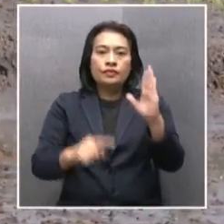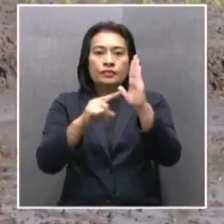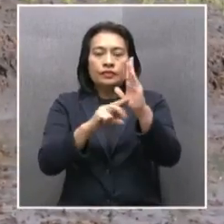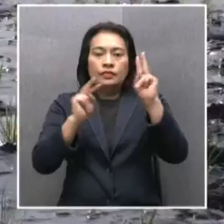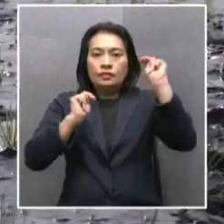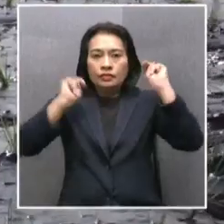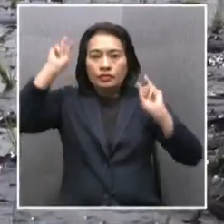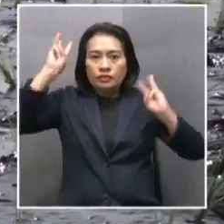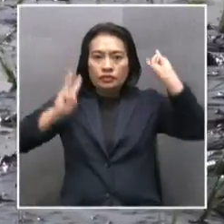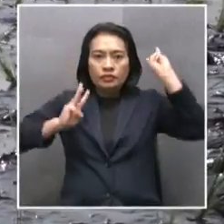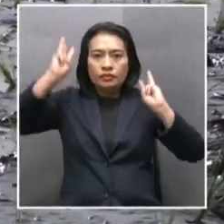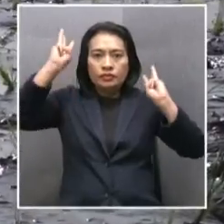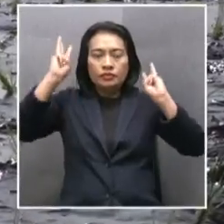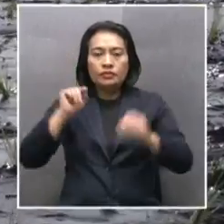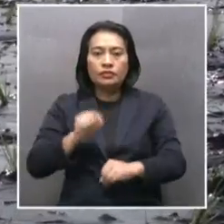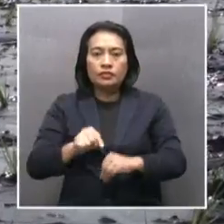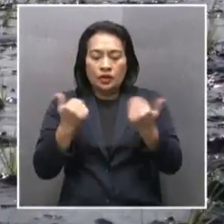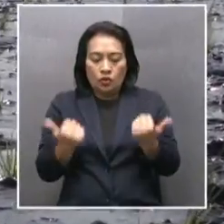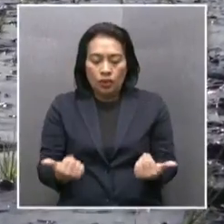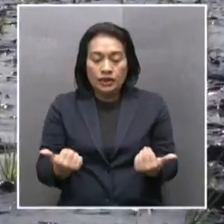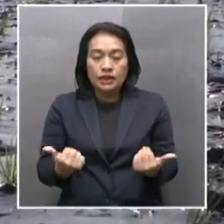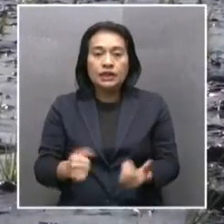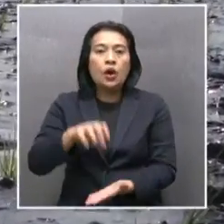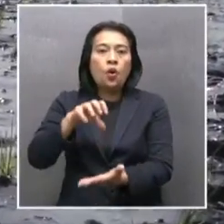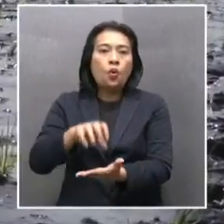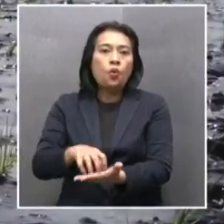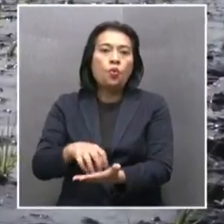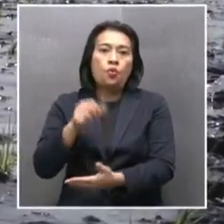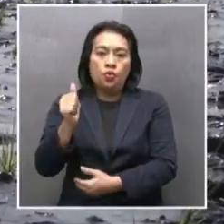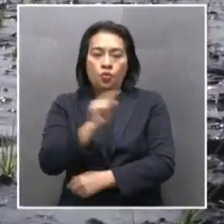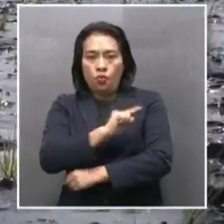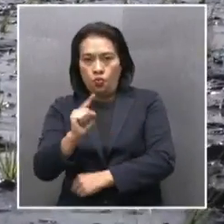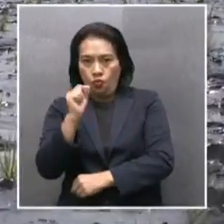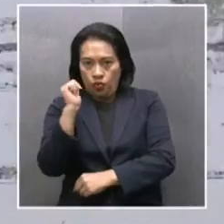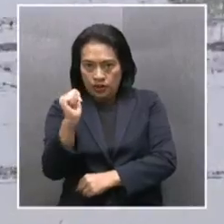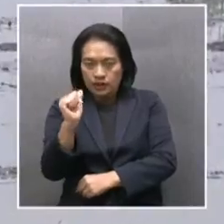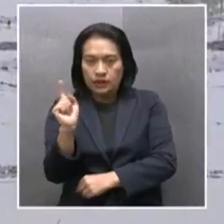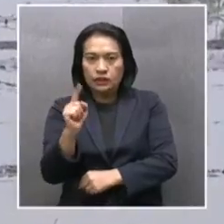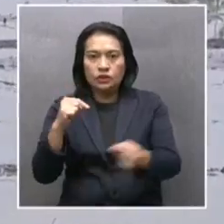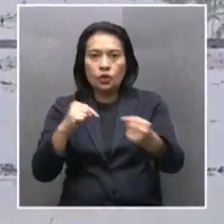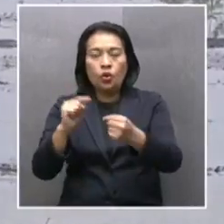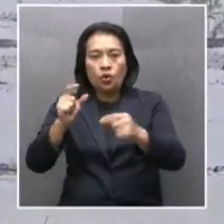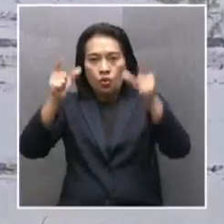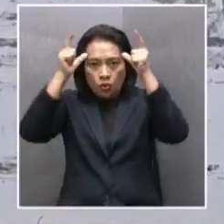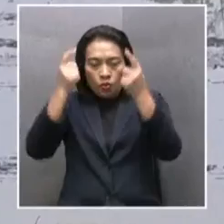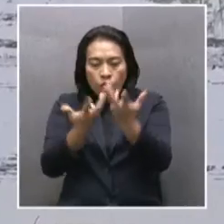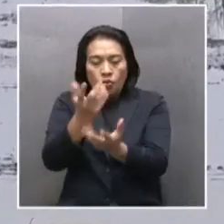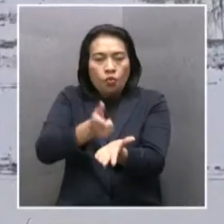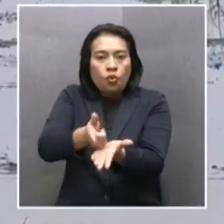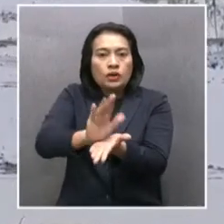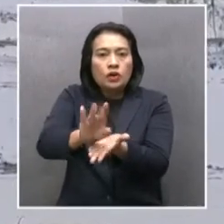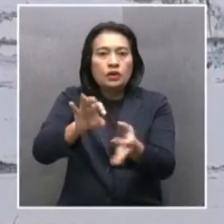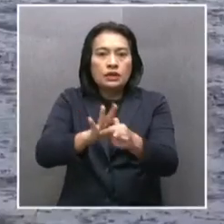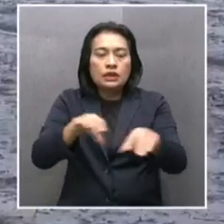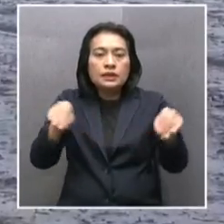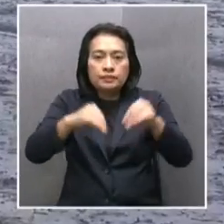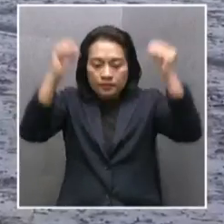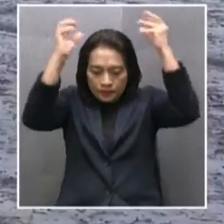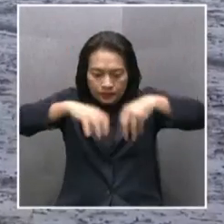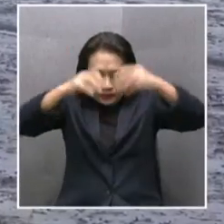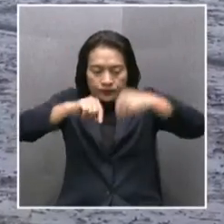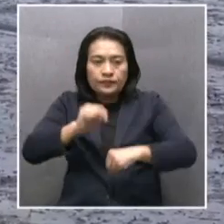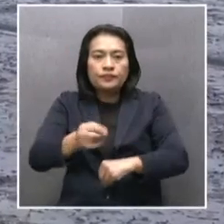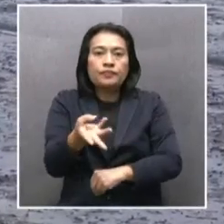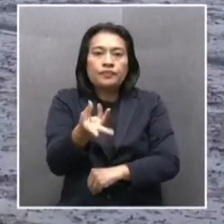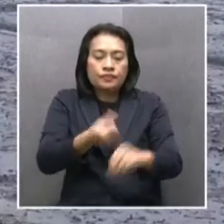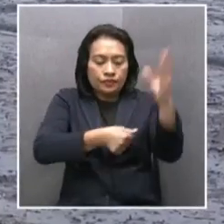ก็ถือเลิกดีนะคะวันพืชมงคลซึ่งเป็นการเริ่มต้นเข้าสู่ฤดูฝนค่ะทำการหว่านเมล็ดพันธุ์ข้าว